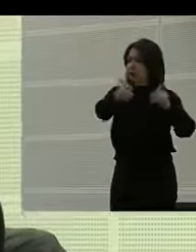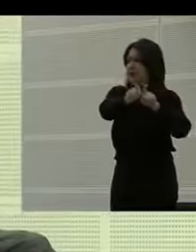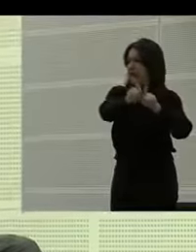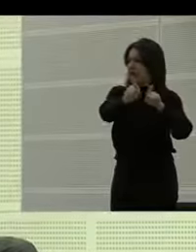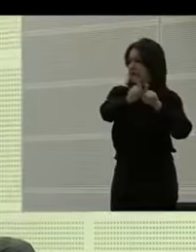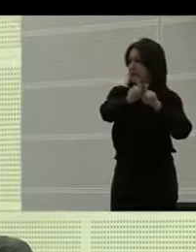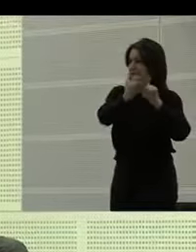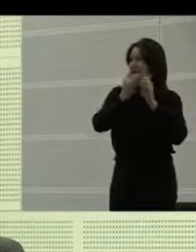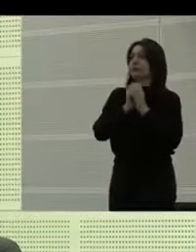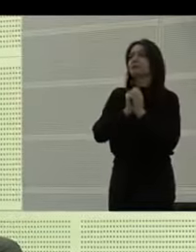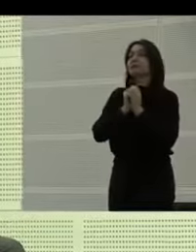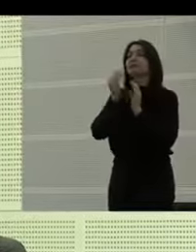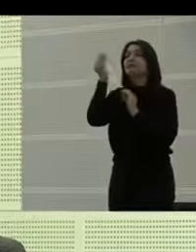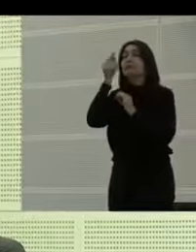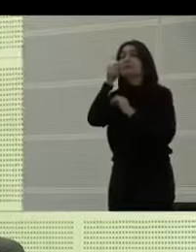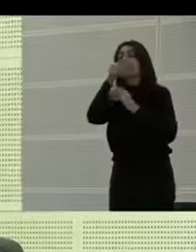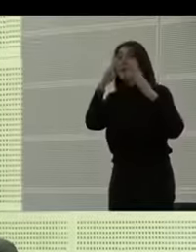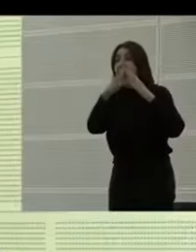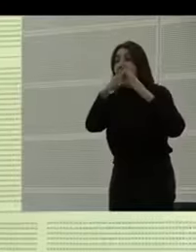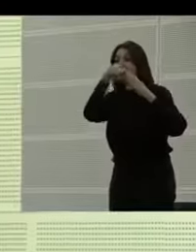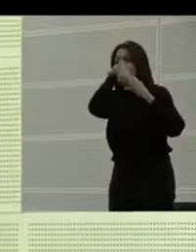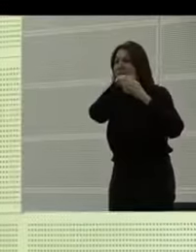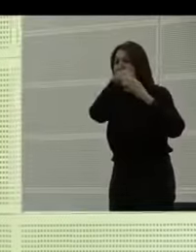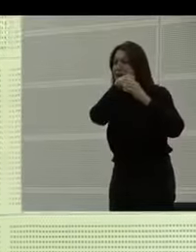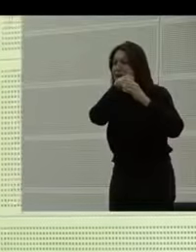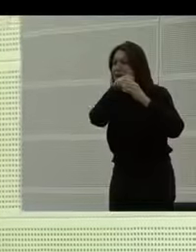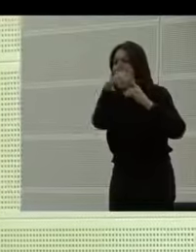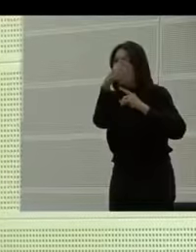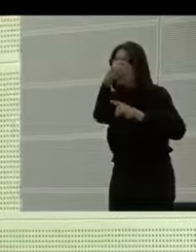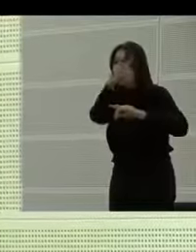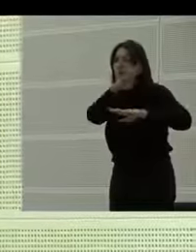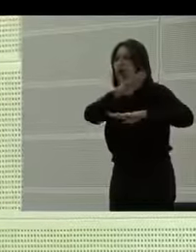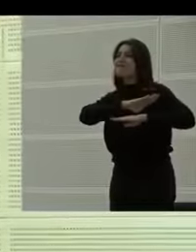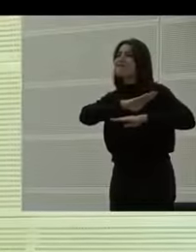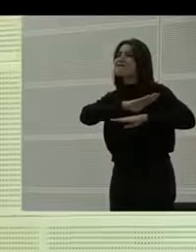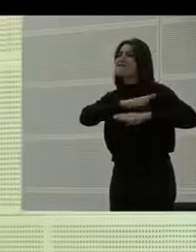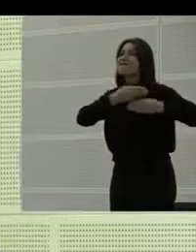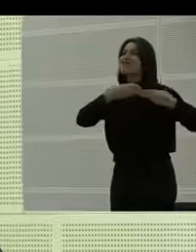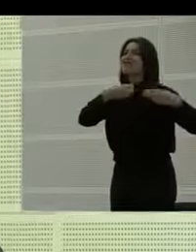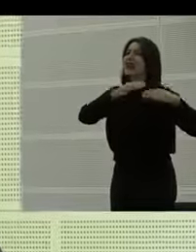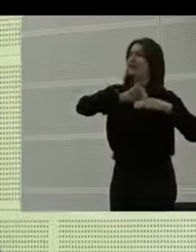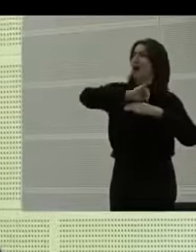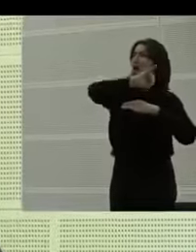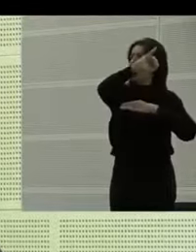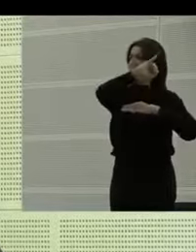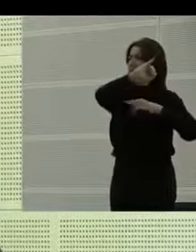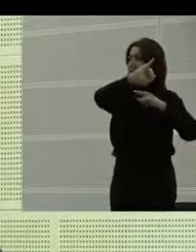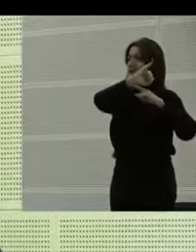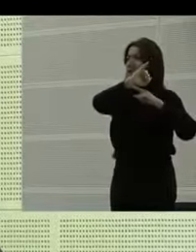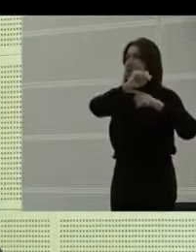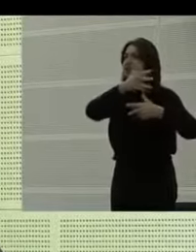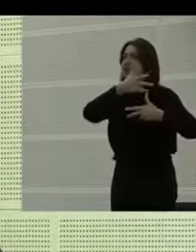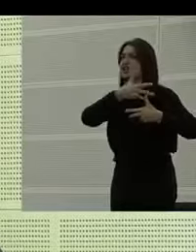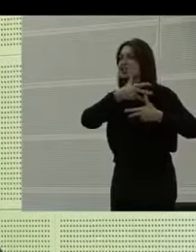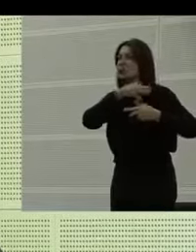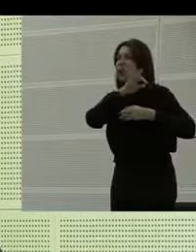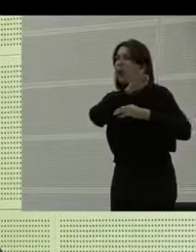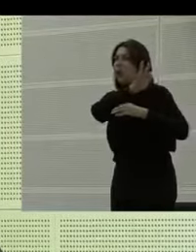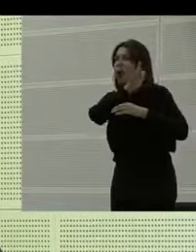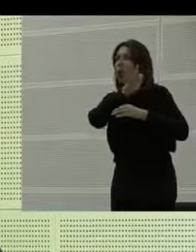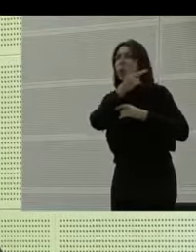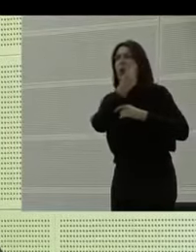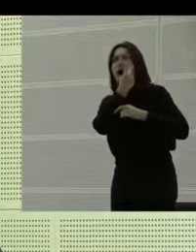che dalla finestra dell'ultimo piano ci fosse ogni tanto, qualcuno avesse visto